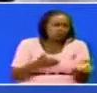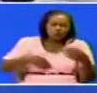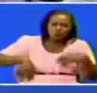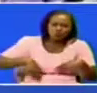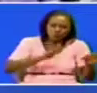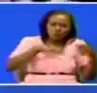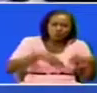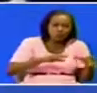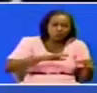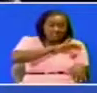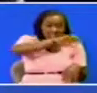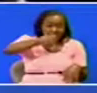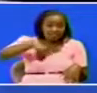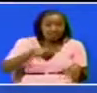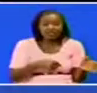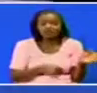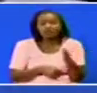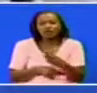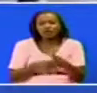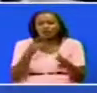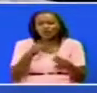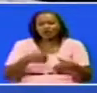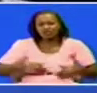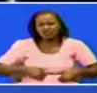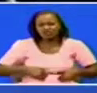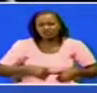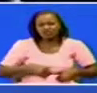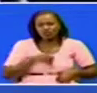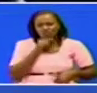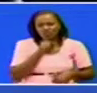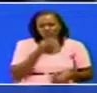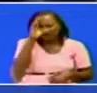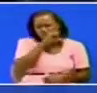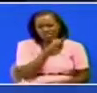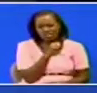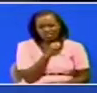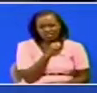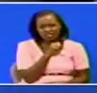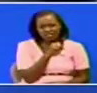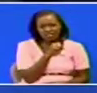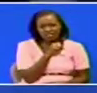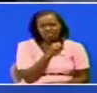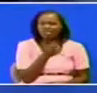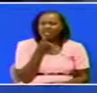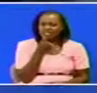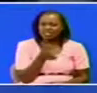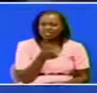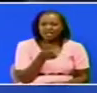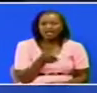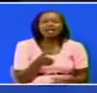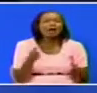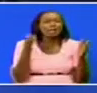kurudi. Wakasema kijana moja huyo ambaye ni marehemu apatikani. Hapa Sironi tumekuwa changamoto kubwa setu ni